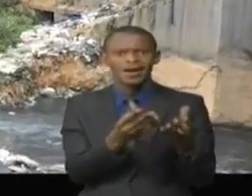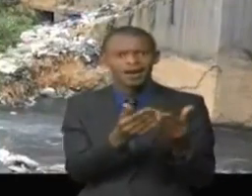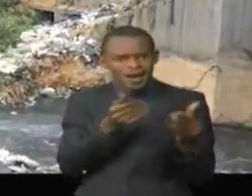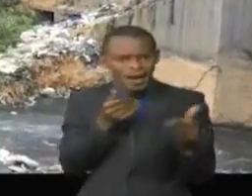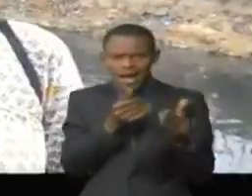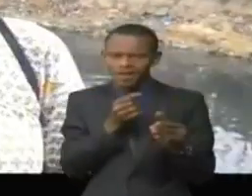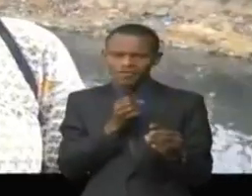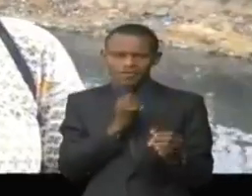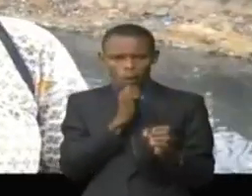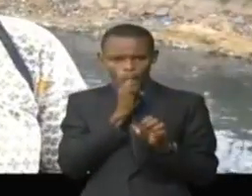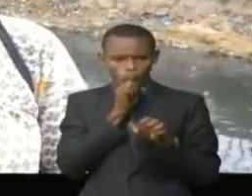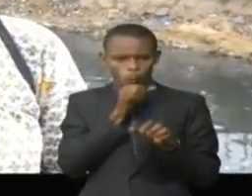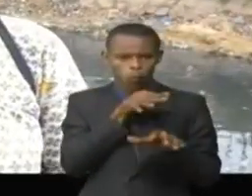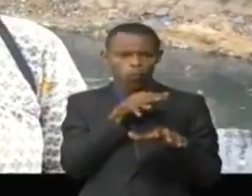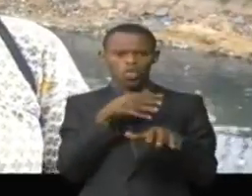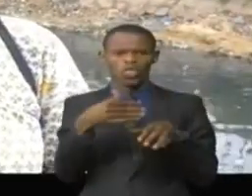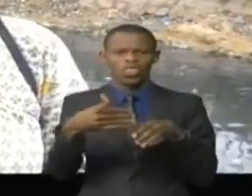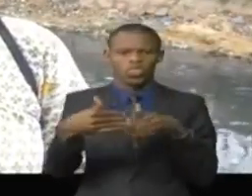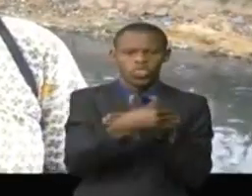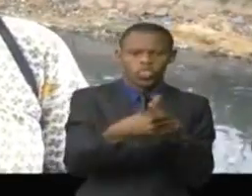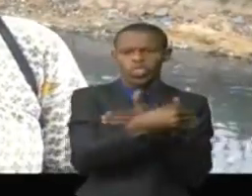de curage.